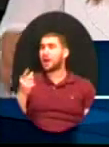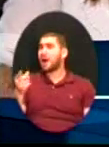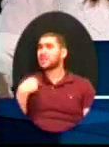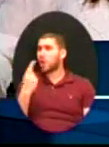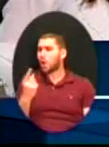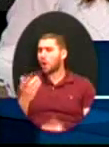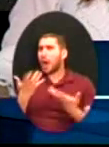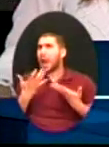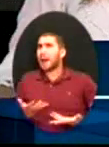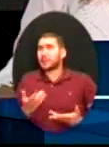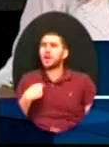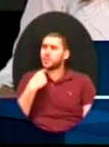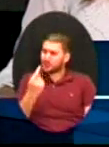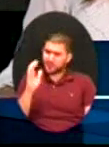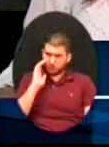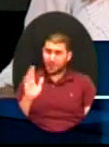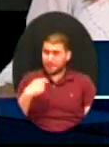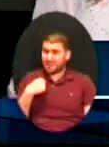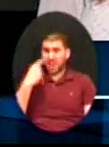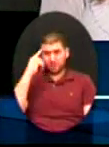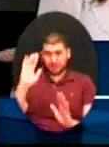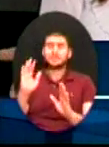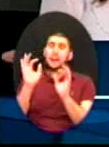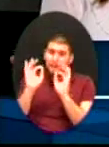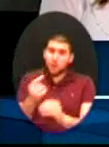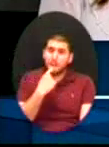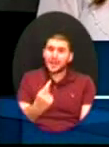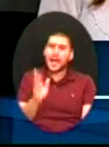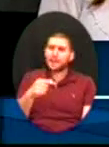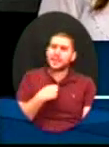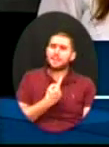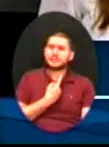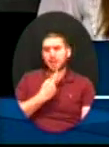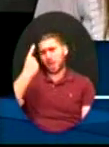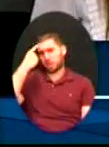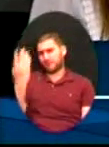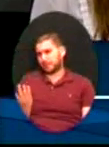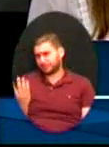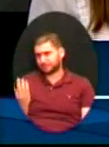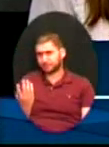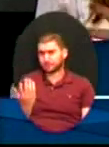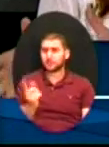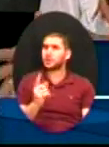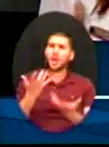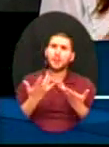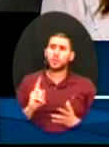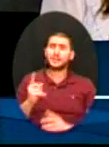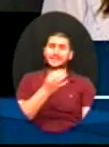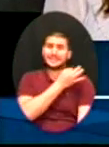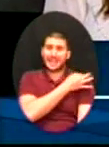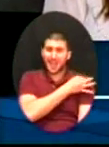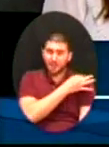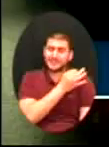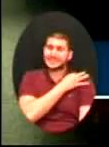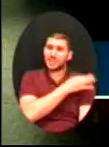לא בא להכביד. אז בואי תקשיבי. לא. גם אני חשבתי. בוודאי, זה בדיוק מה שאני אומרת. גם אני חשבתי, הרי... לא להכביד. סגן אלוף. ולתת אחריות למי